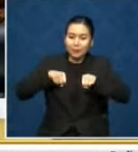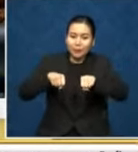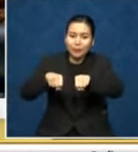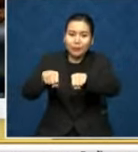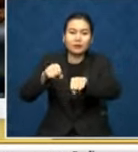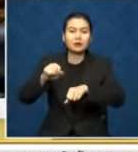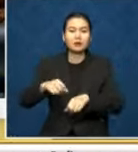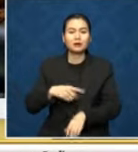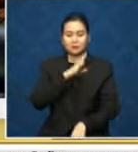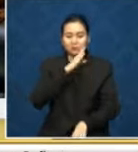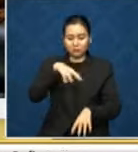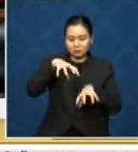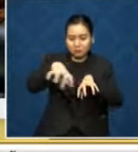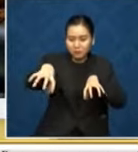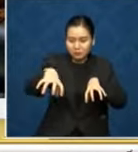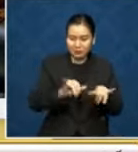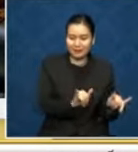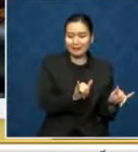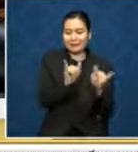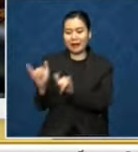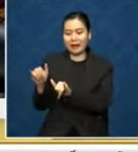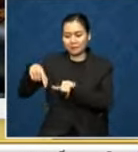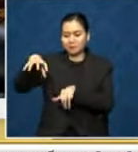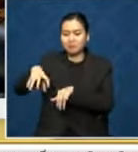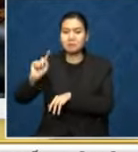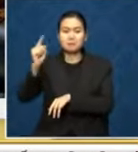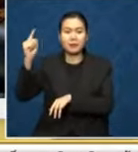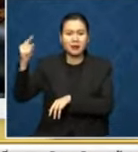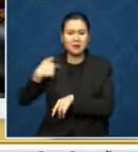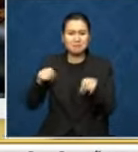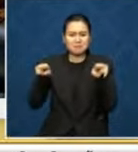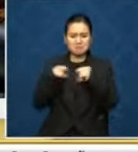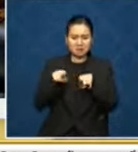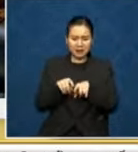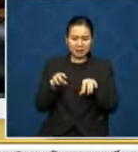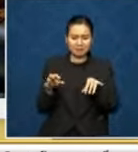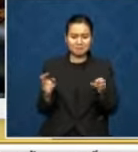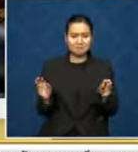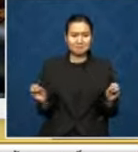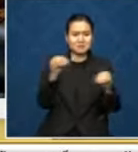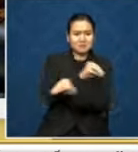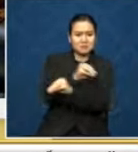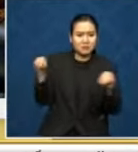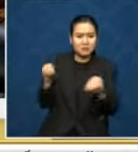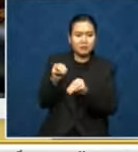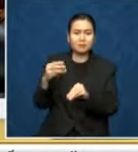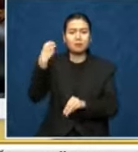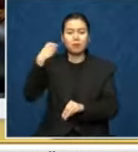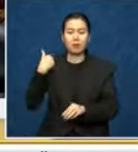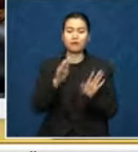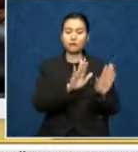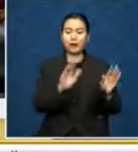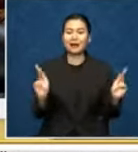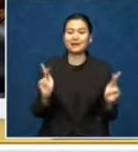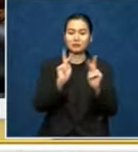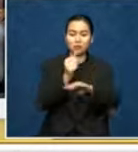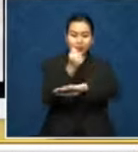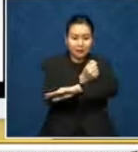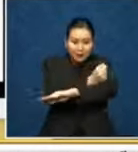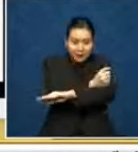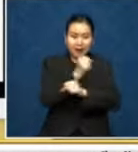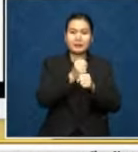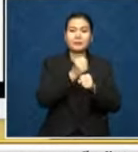อยู่ในพื้นที่ออเอทเสร็จปุ๊บก็จะย้ายไปอีกพื้นที่หนึ่งเหมือนเขาเล่นเก้าอี้ดนตรีกับตำรวจอยู่ยังไงฝากกระทรวงแรงงานนะครับแล้วก็ฝากกระ